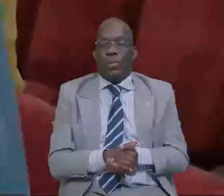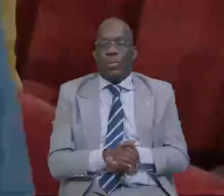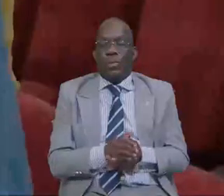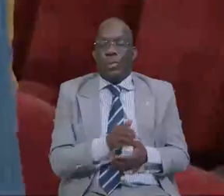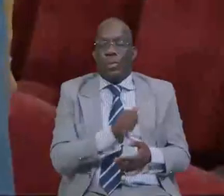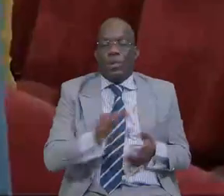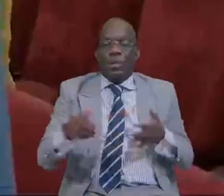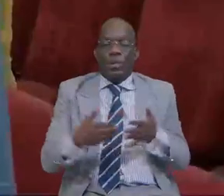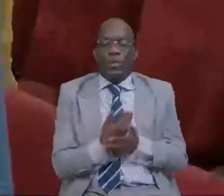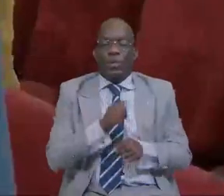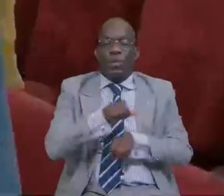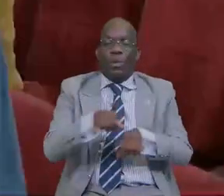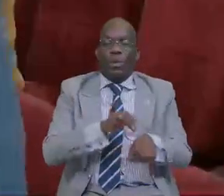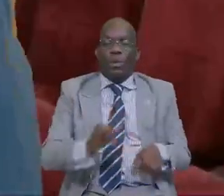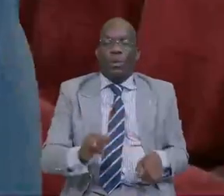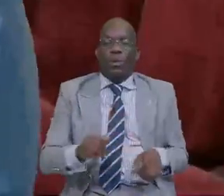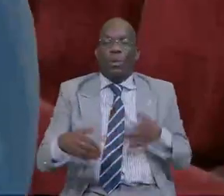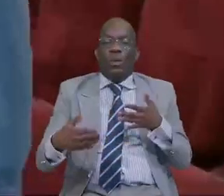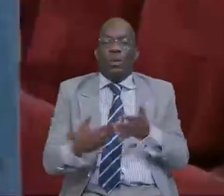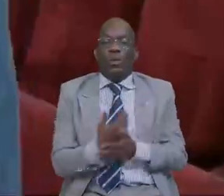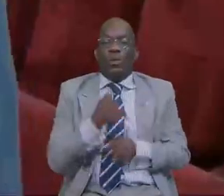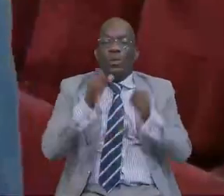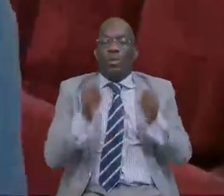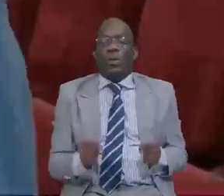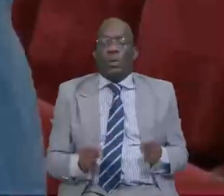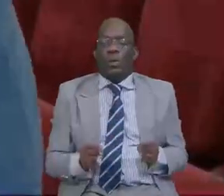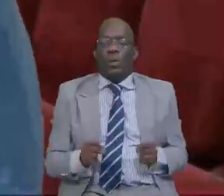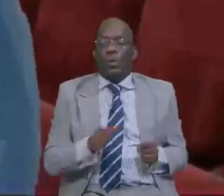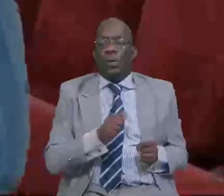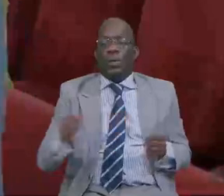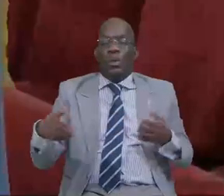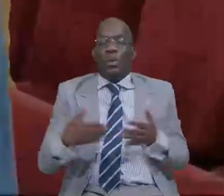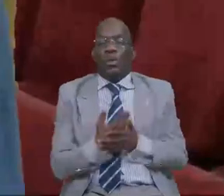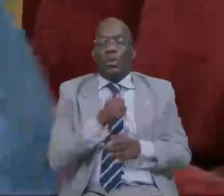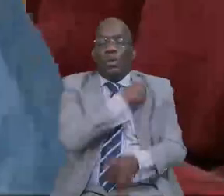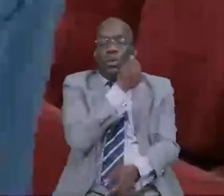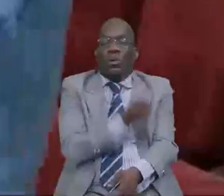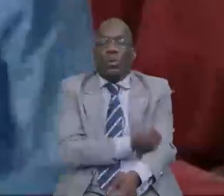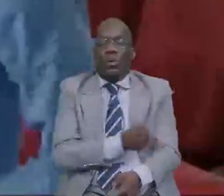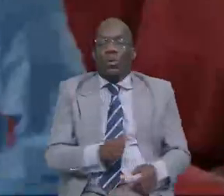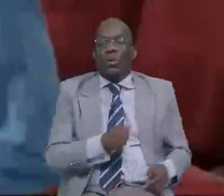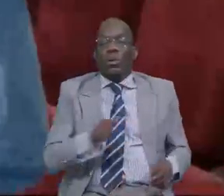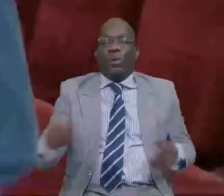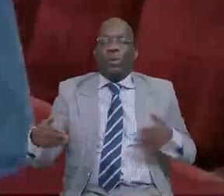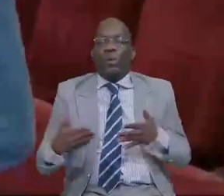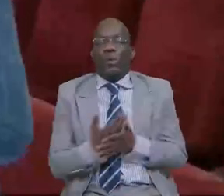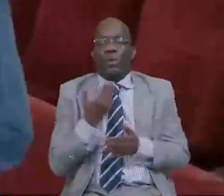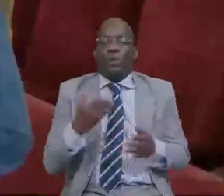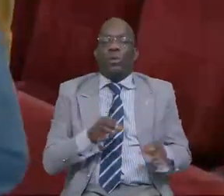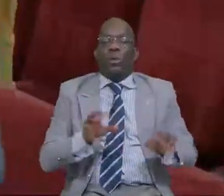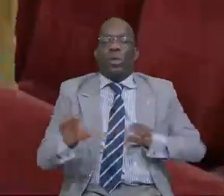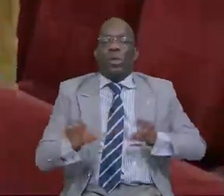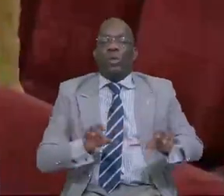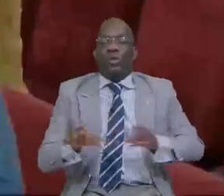Une nouvelle onction, une nouvelle puissance, une nouvelle autorité, une nouvelle activité.